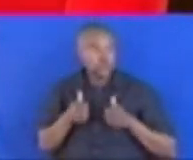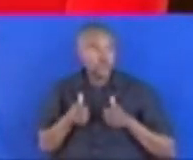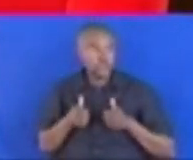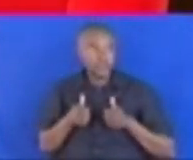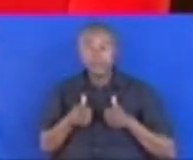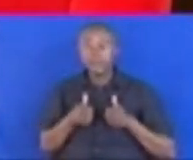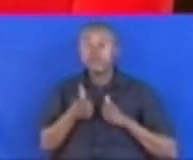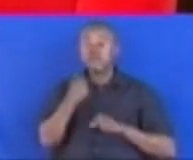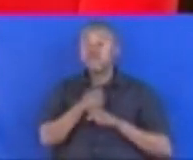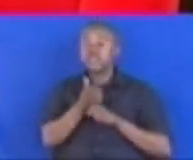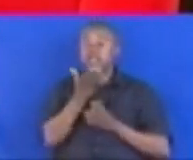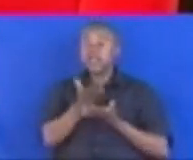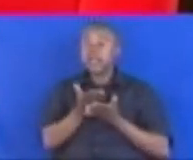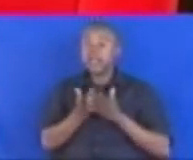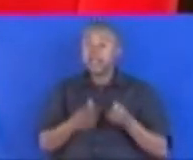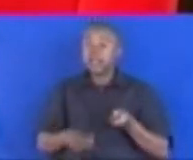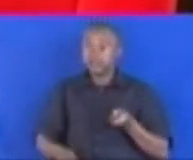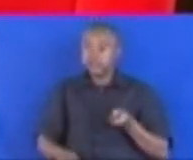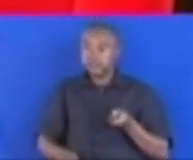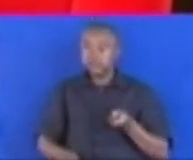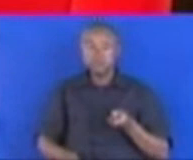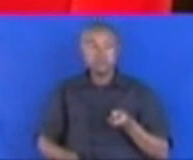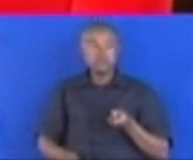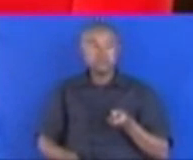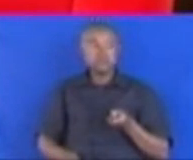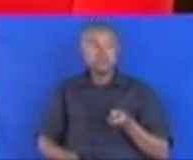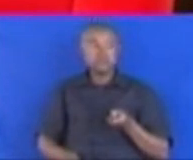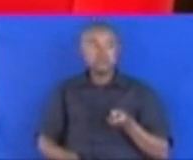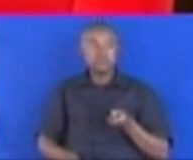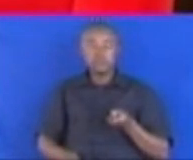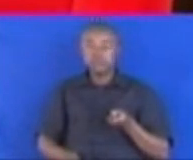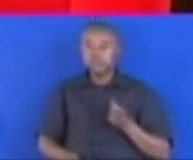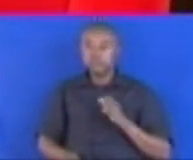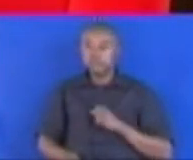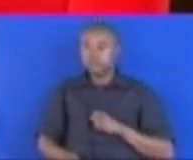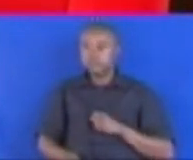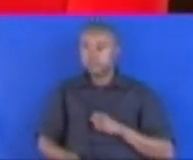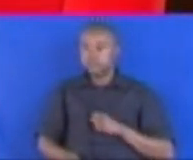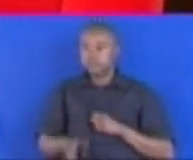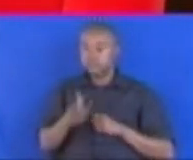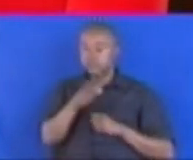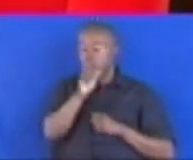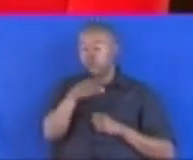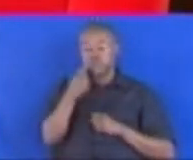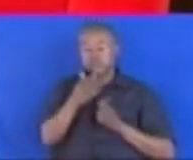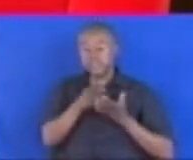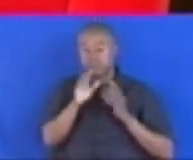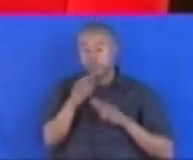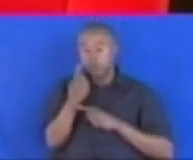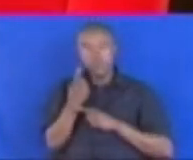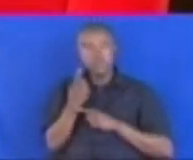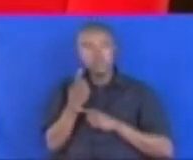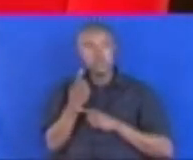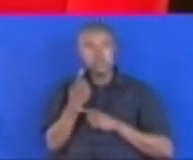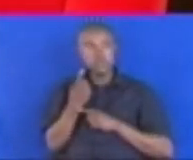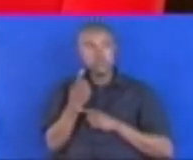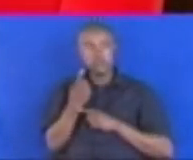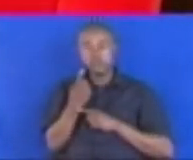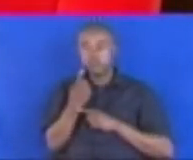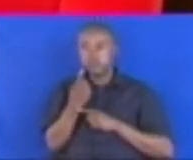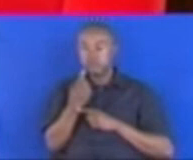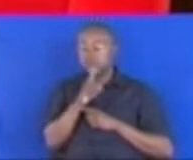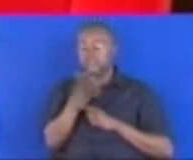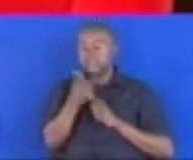mfanye haraka haraka kupata chanjo ili watu waokolewe. Wanasema sababu ya kwanza, kwa sababu teknolojia